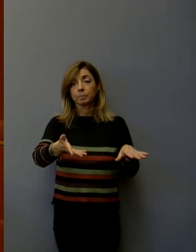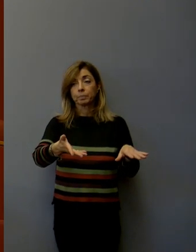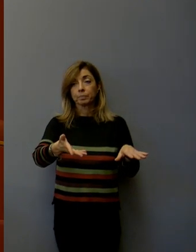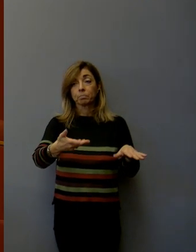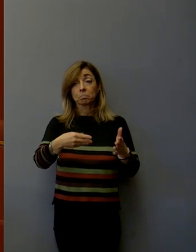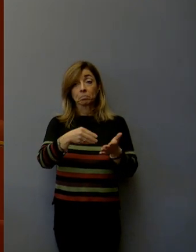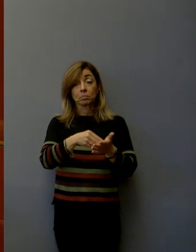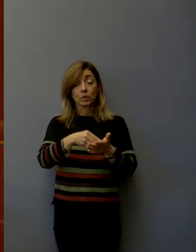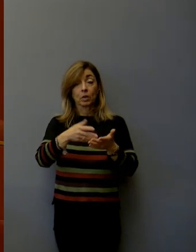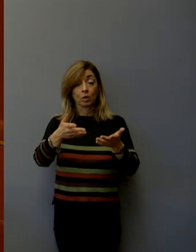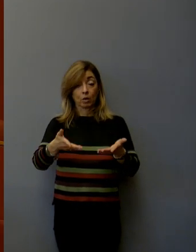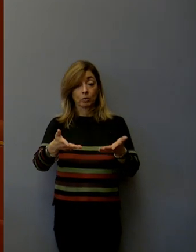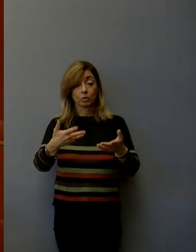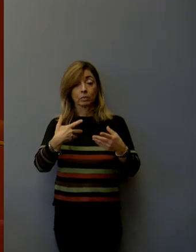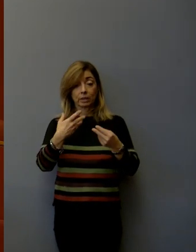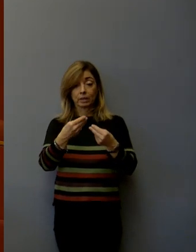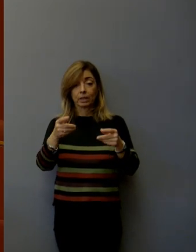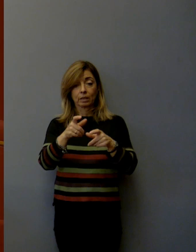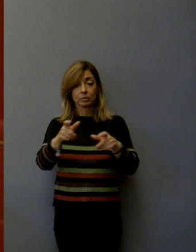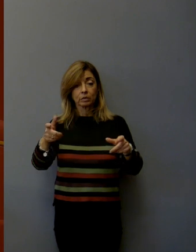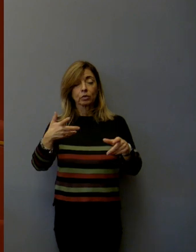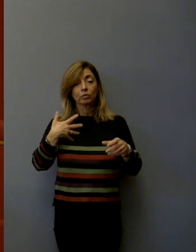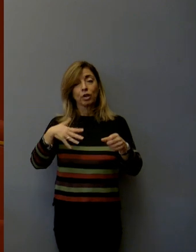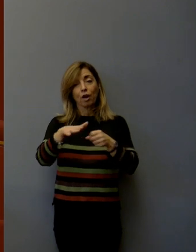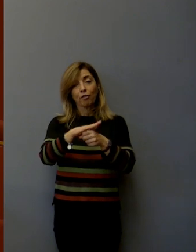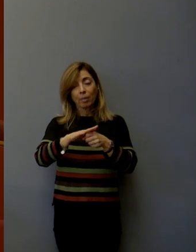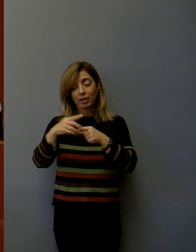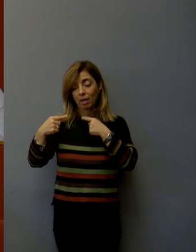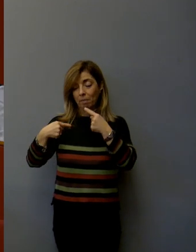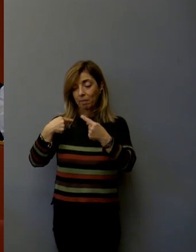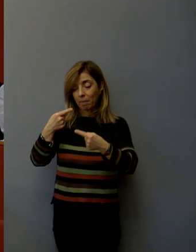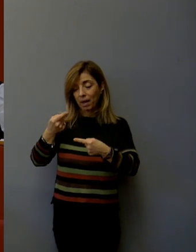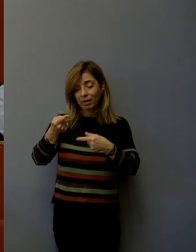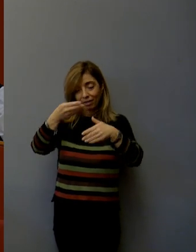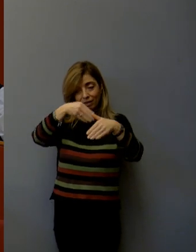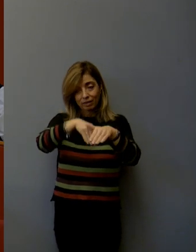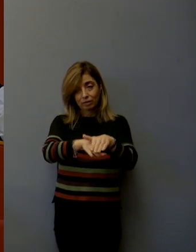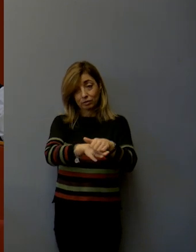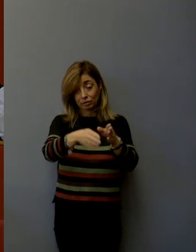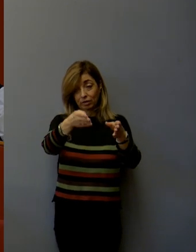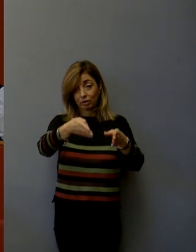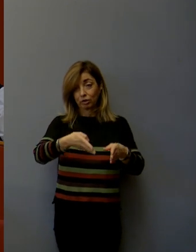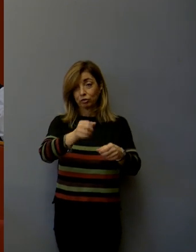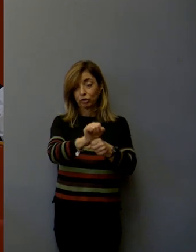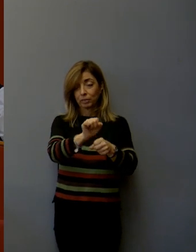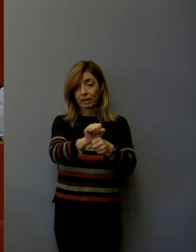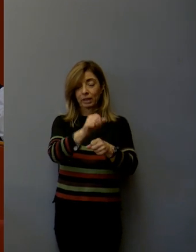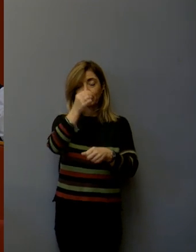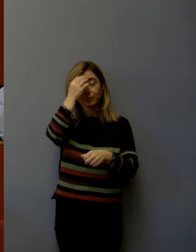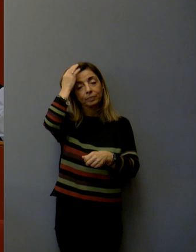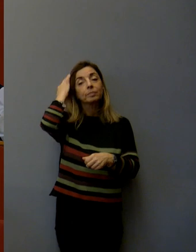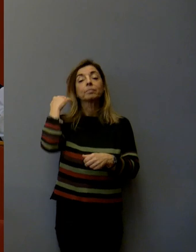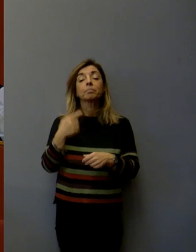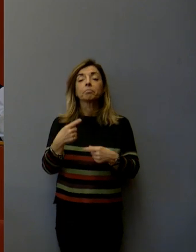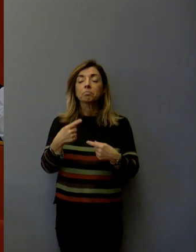ancora proprio parenti proprio i propri cari sepolti in questi cimiteri e per questo siamo rimasti un